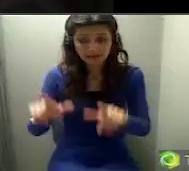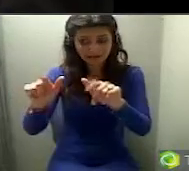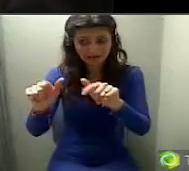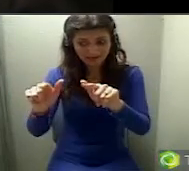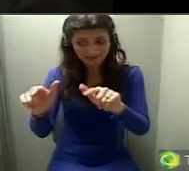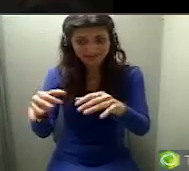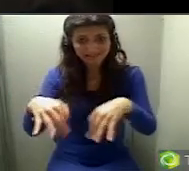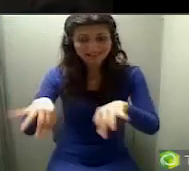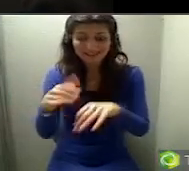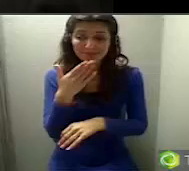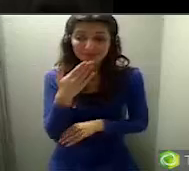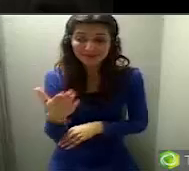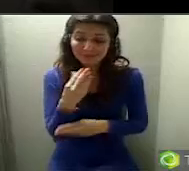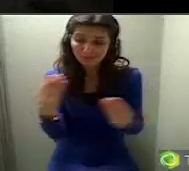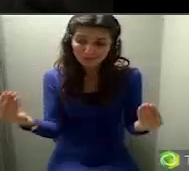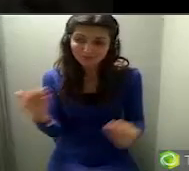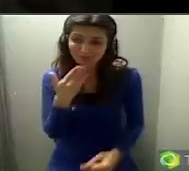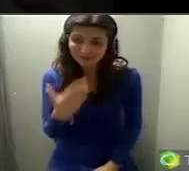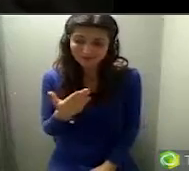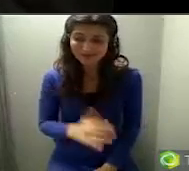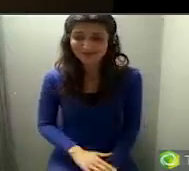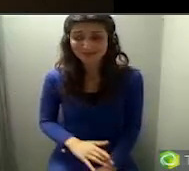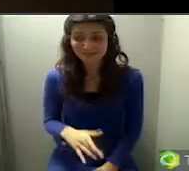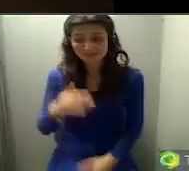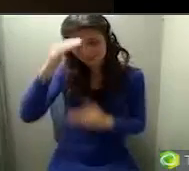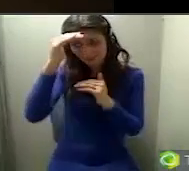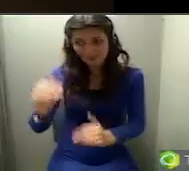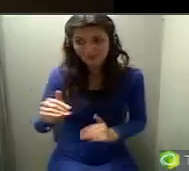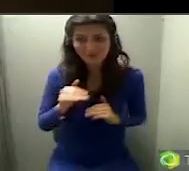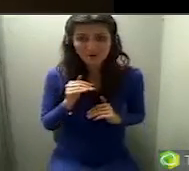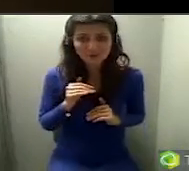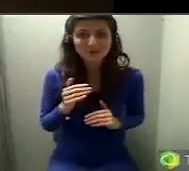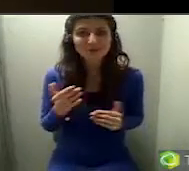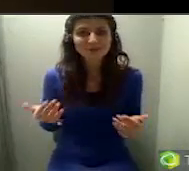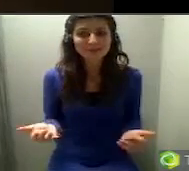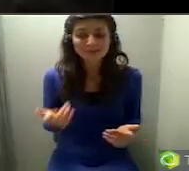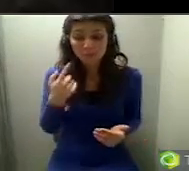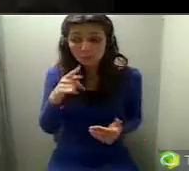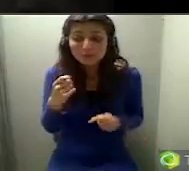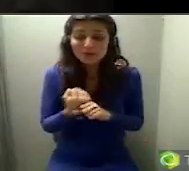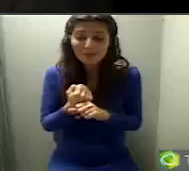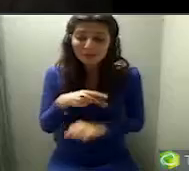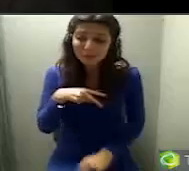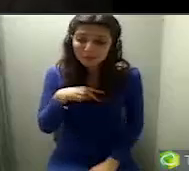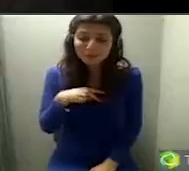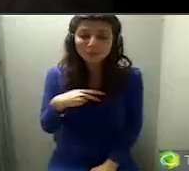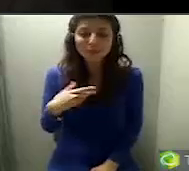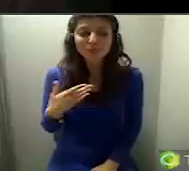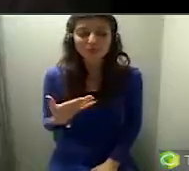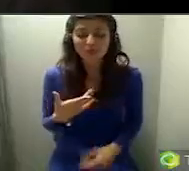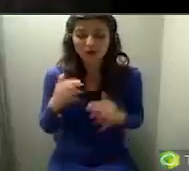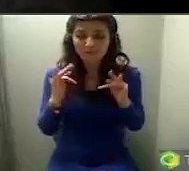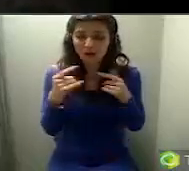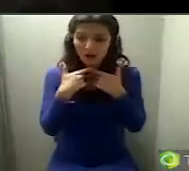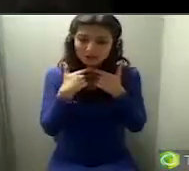la remercier du fond du cœur pour sa confiance dès le début pour ce travail. On a parlé d'accessibilité sur le